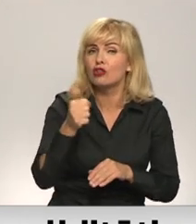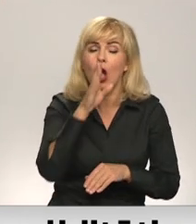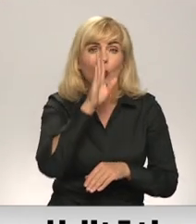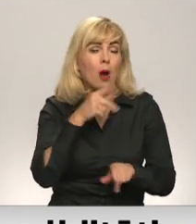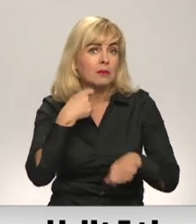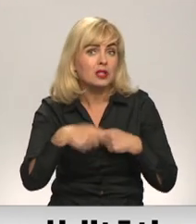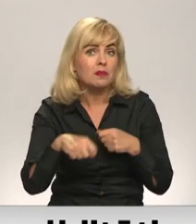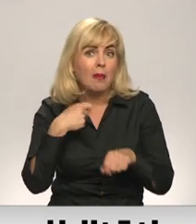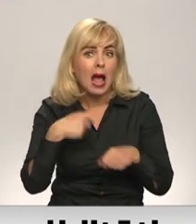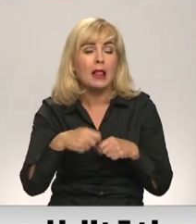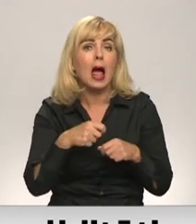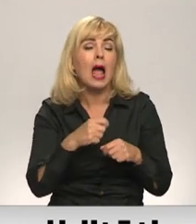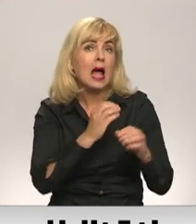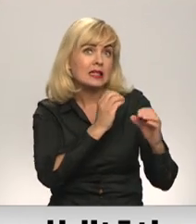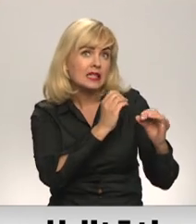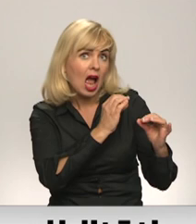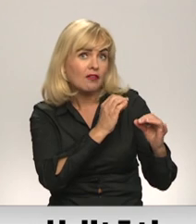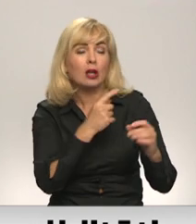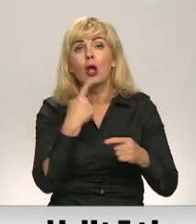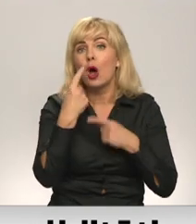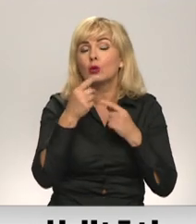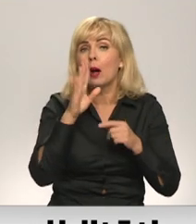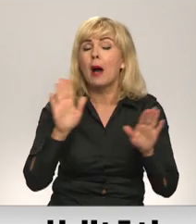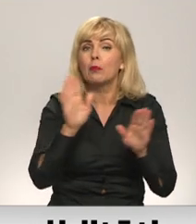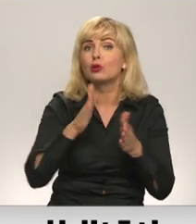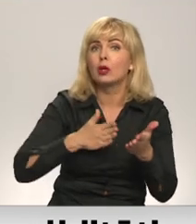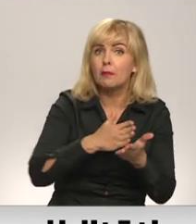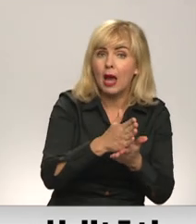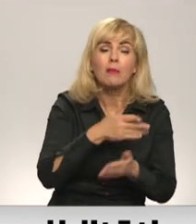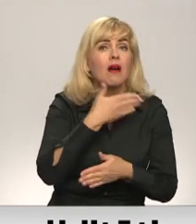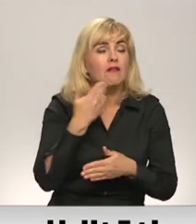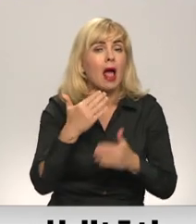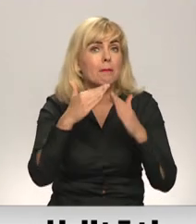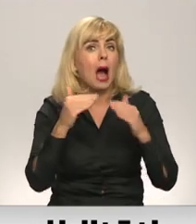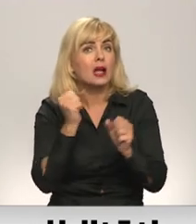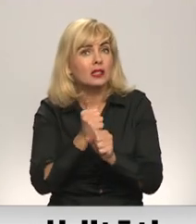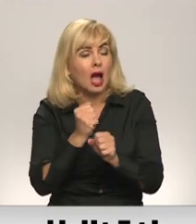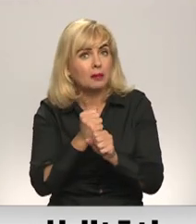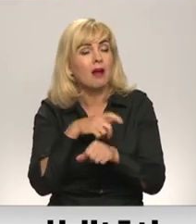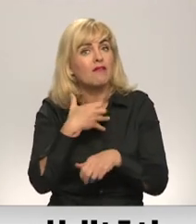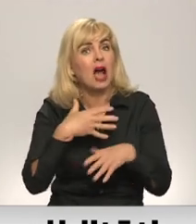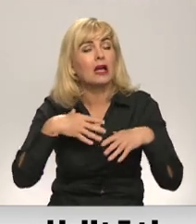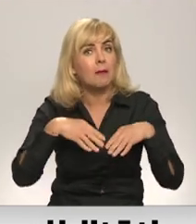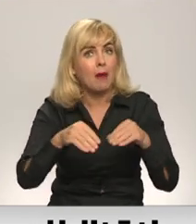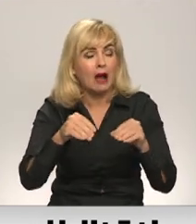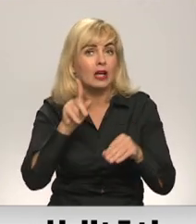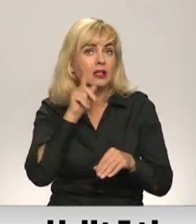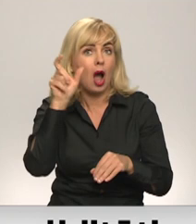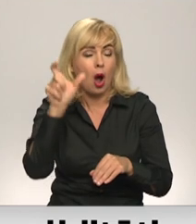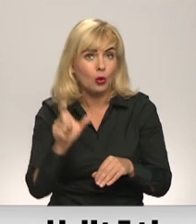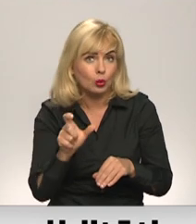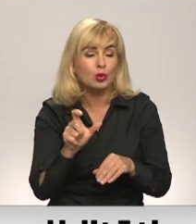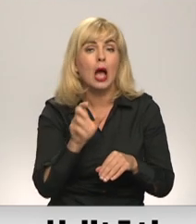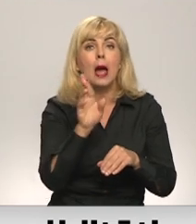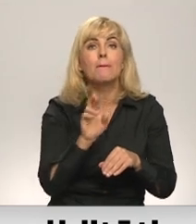spēlē saksofonu. Runājot par mūzikas pieejamību, vēl daudz mājas darba ir jāizdara, saka jauniete. Svarīgas ir Braila noša